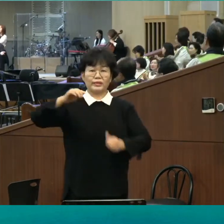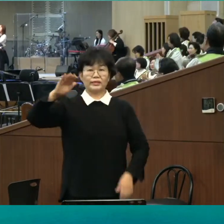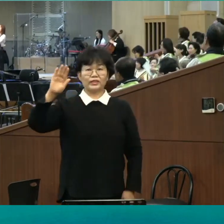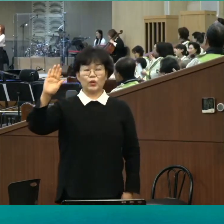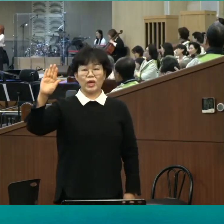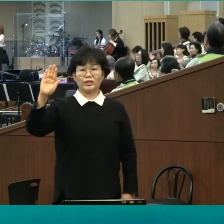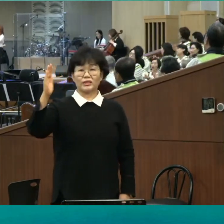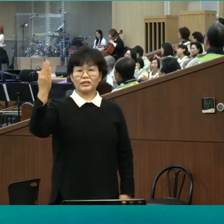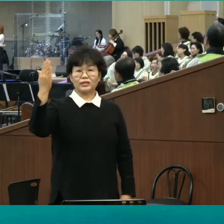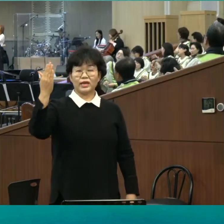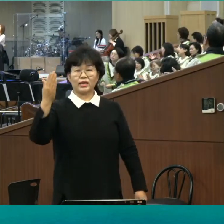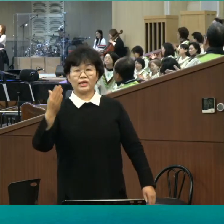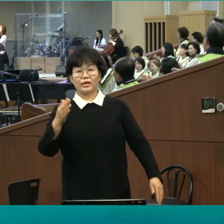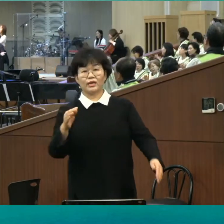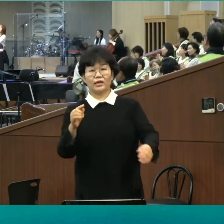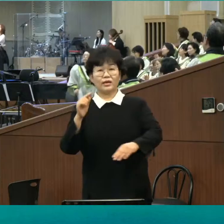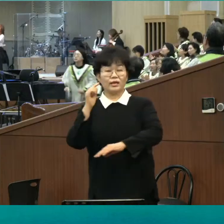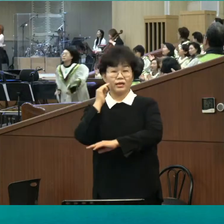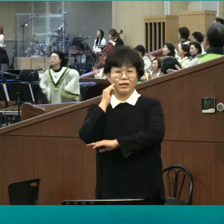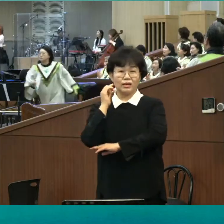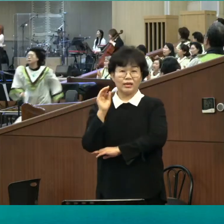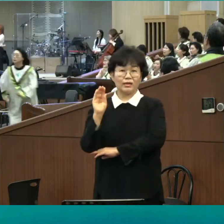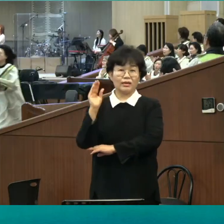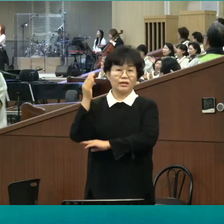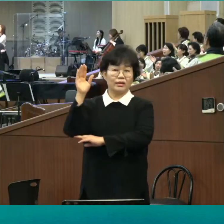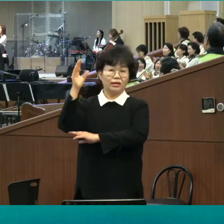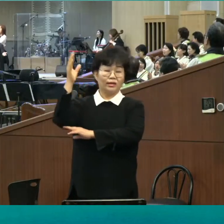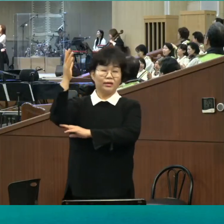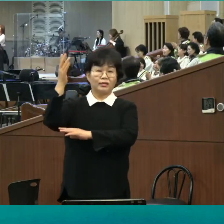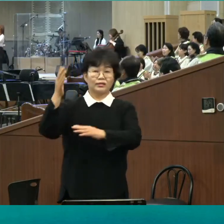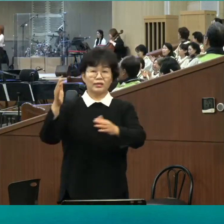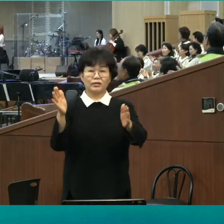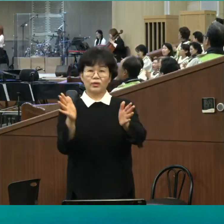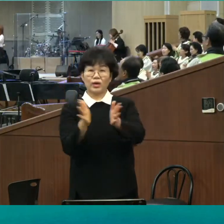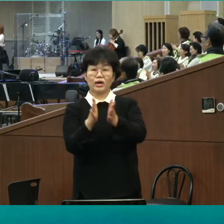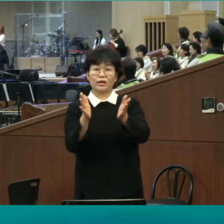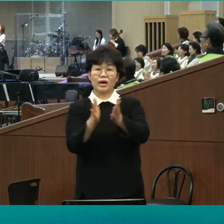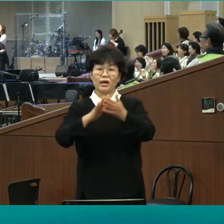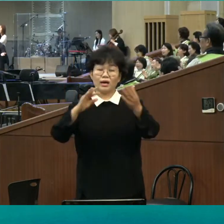구원이 되시네. 영광